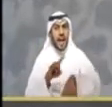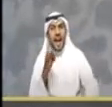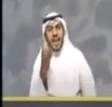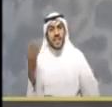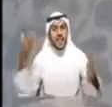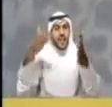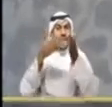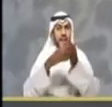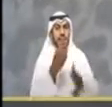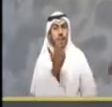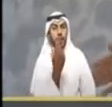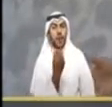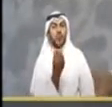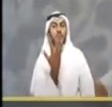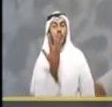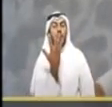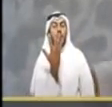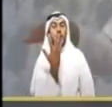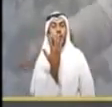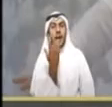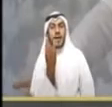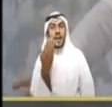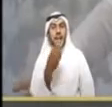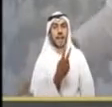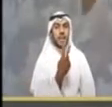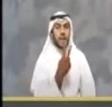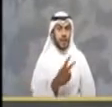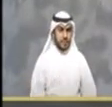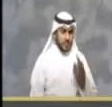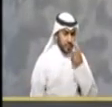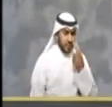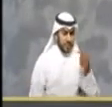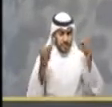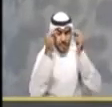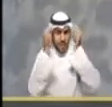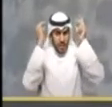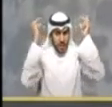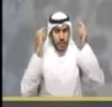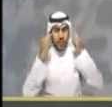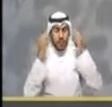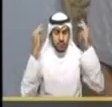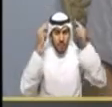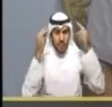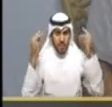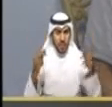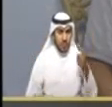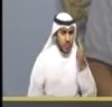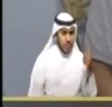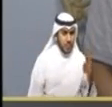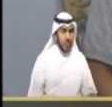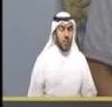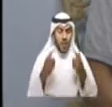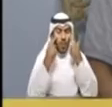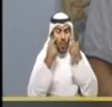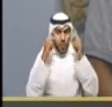لساعة 7 الصبح. الأشياء اللي راح نحتاجها هي الأسلاك اللي راح تنحط بالرأس، راح تنحط بحركة، نشوف حركة